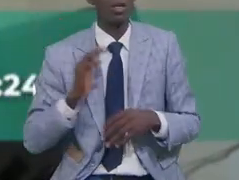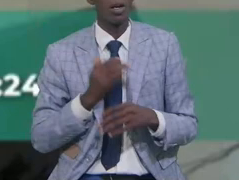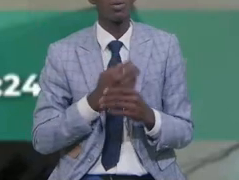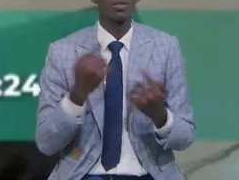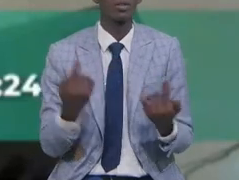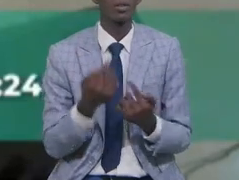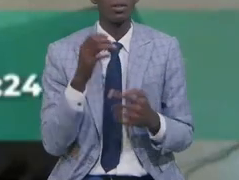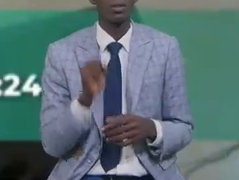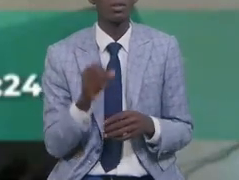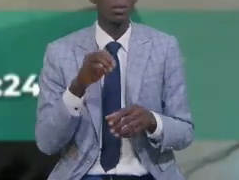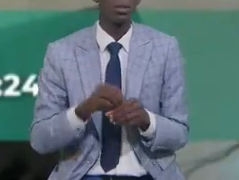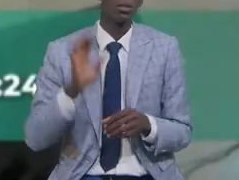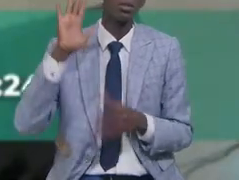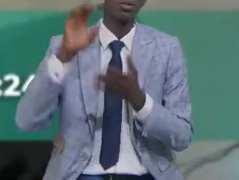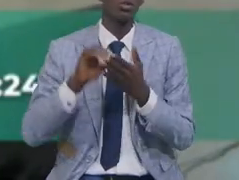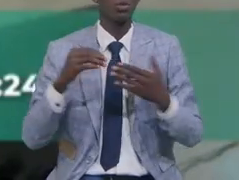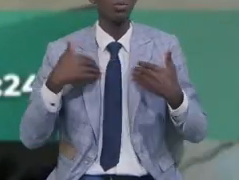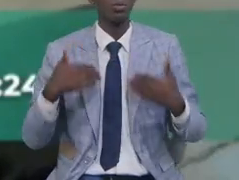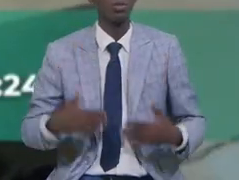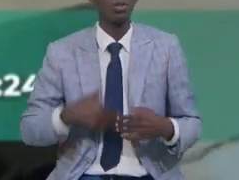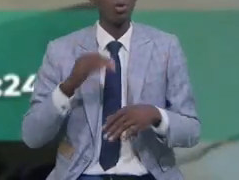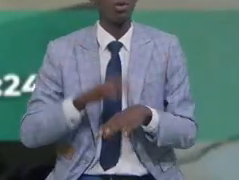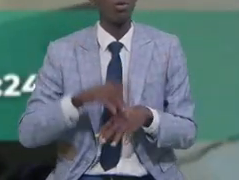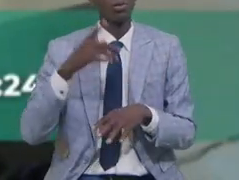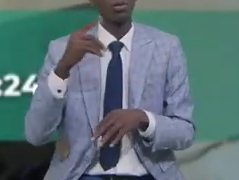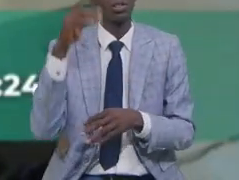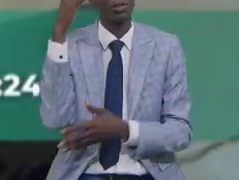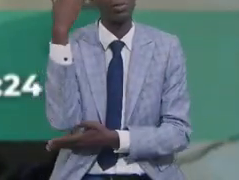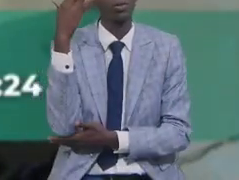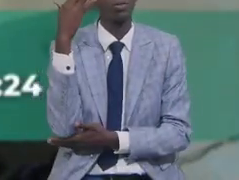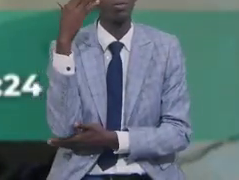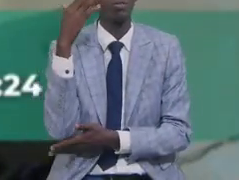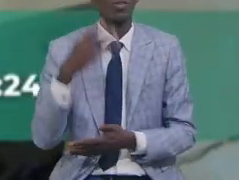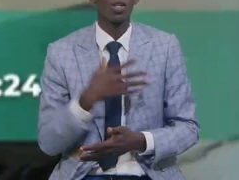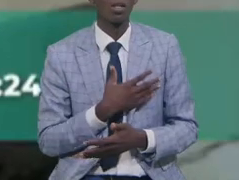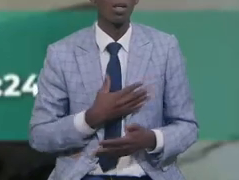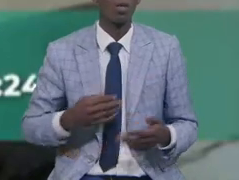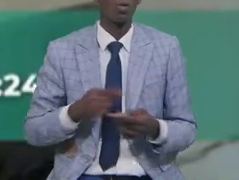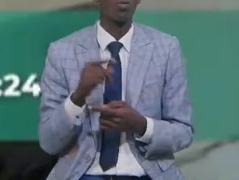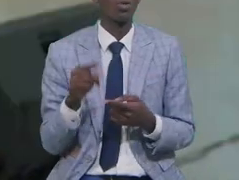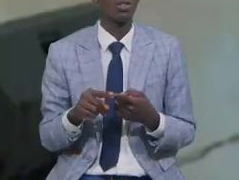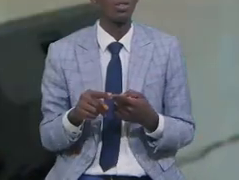Lui qui a porté lui-même nos péchés en son corps sur le bois.